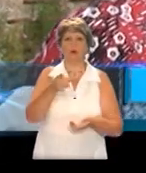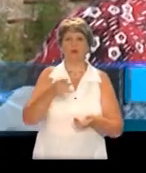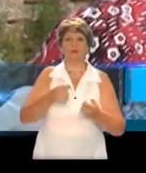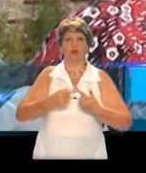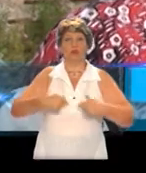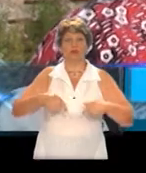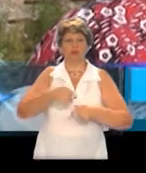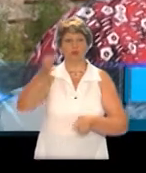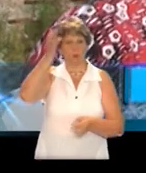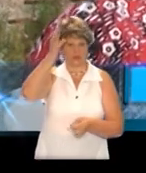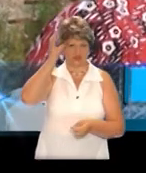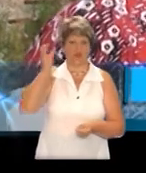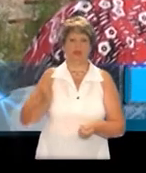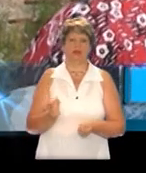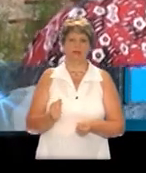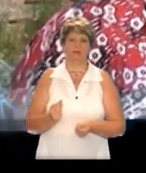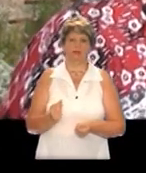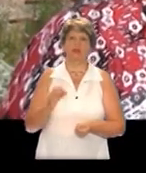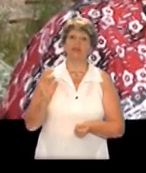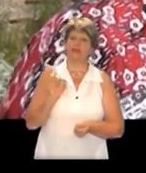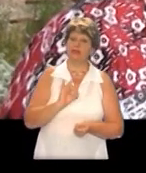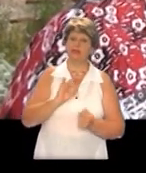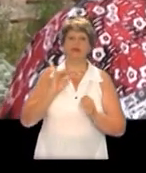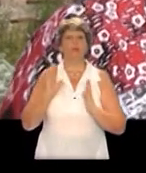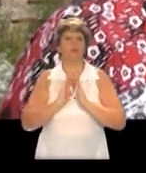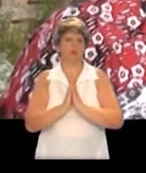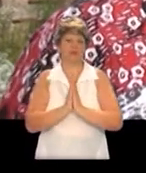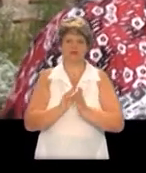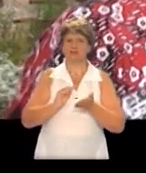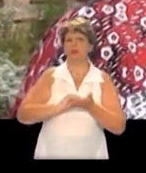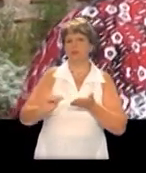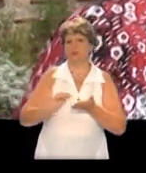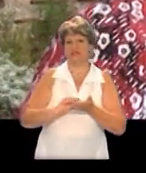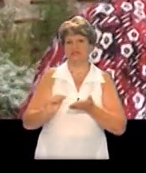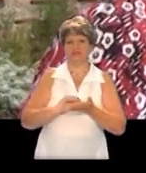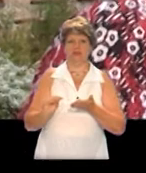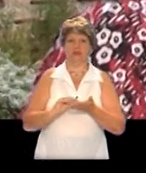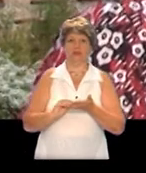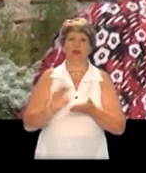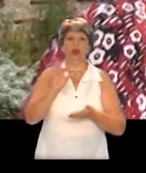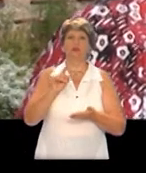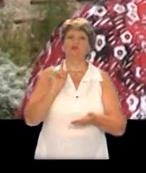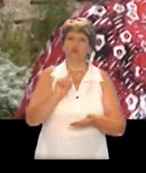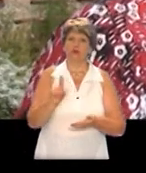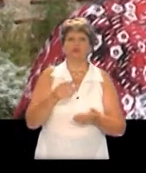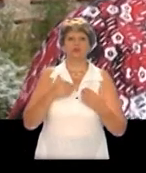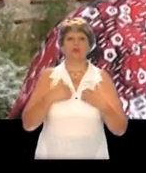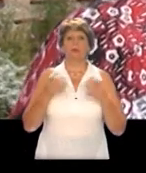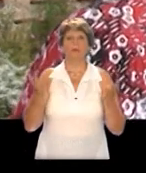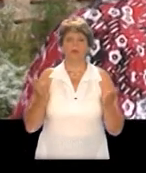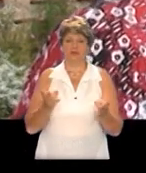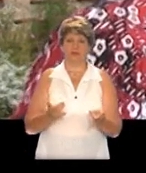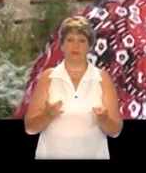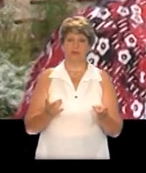районного відділу освіти. Ось і просили, писали відношення про те, що нам